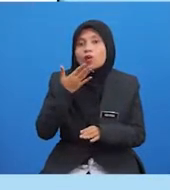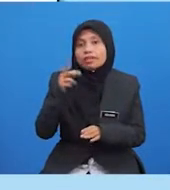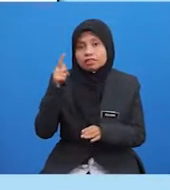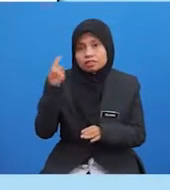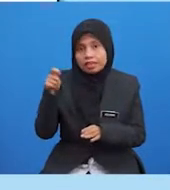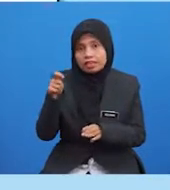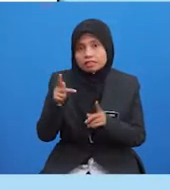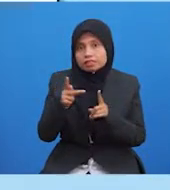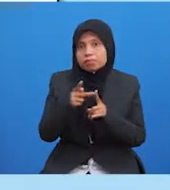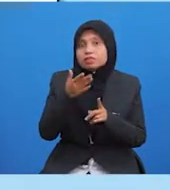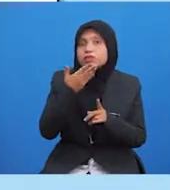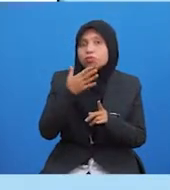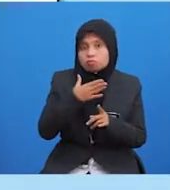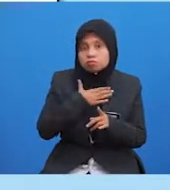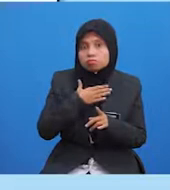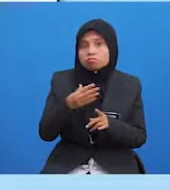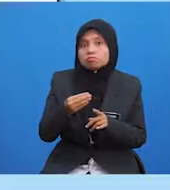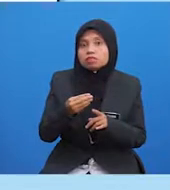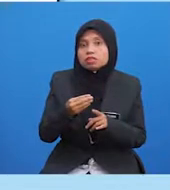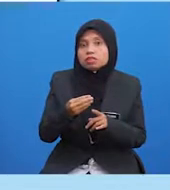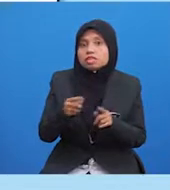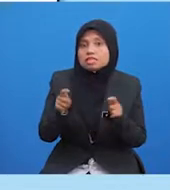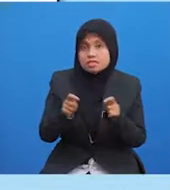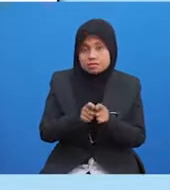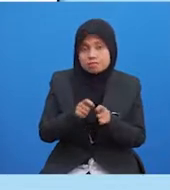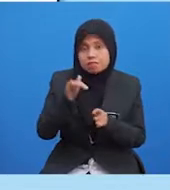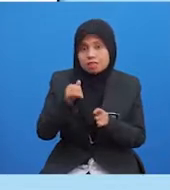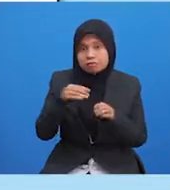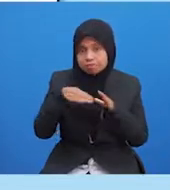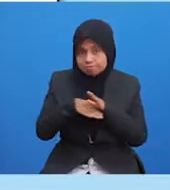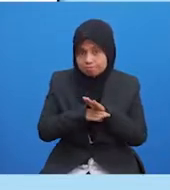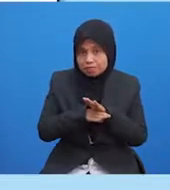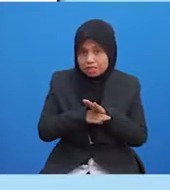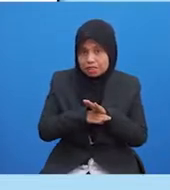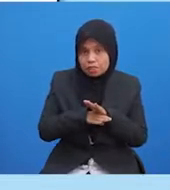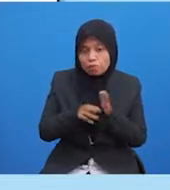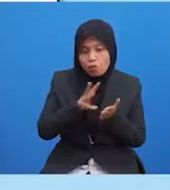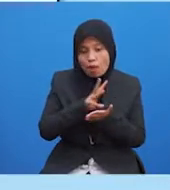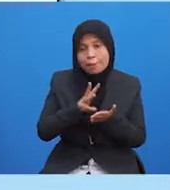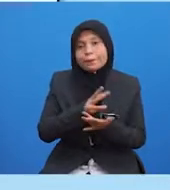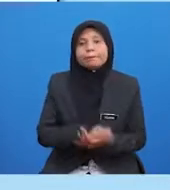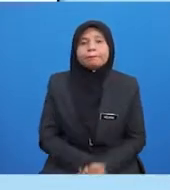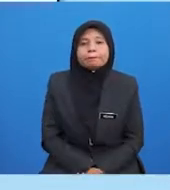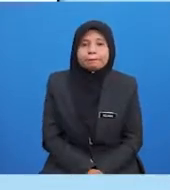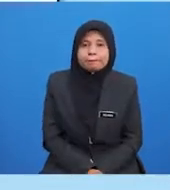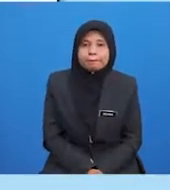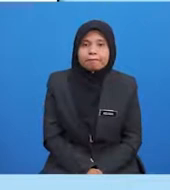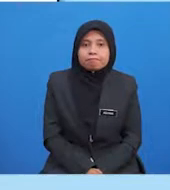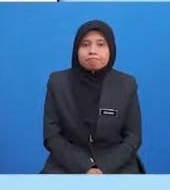teks kepada warna putih seperti dalam laman web.